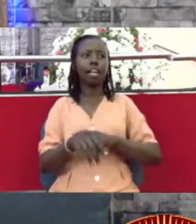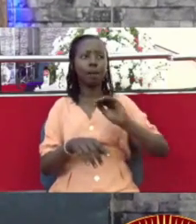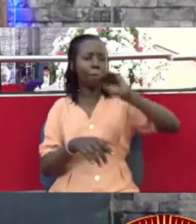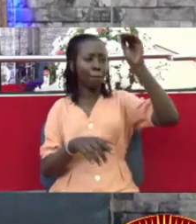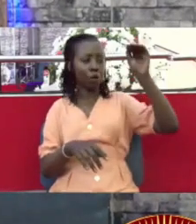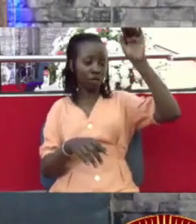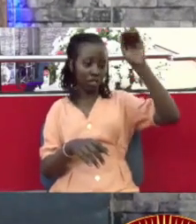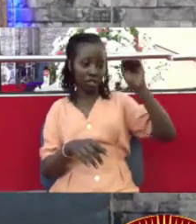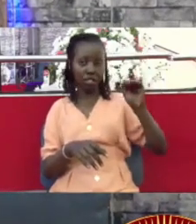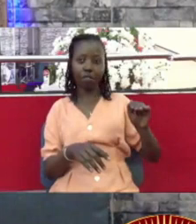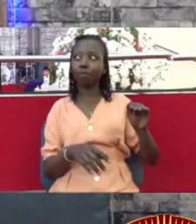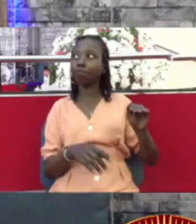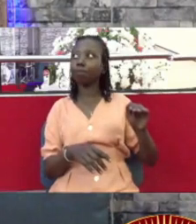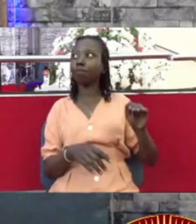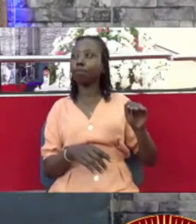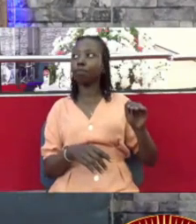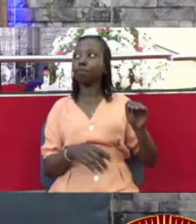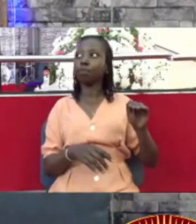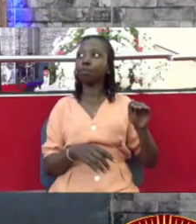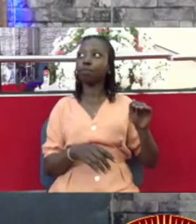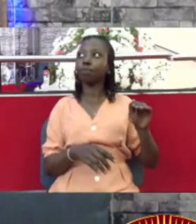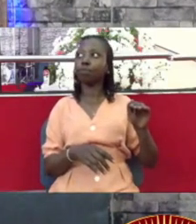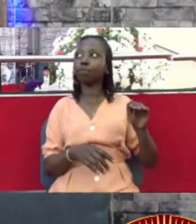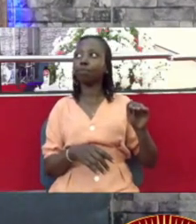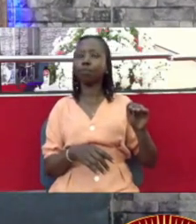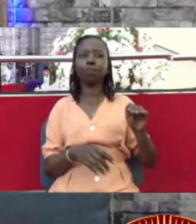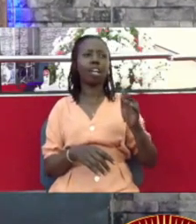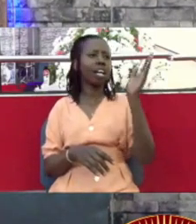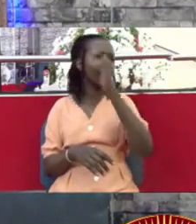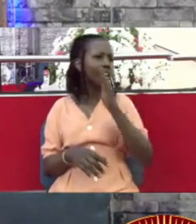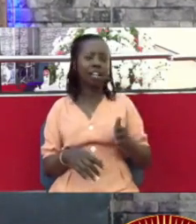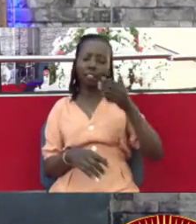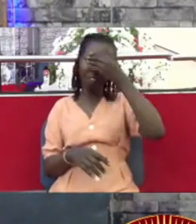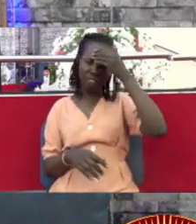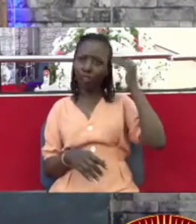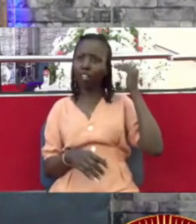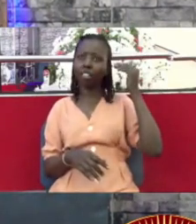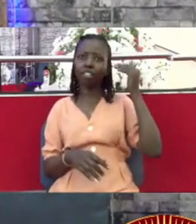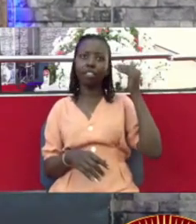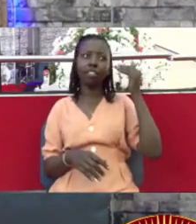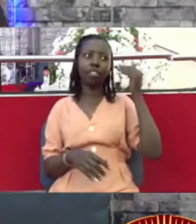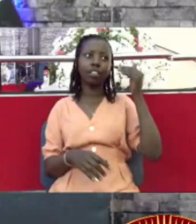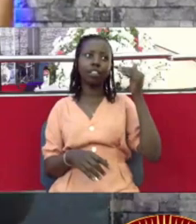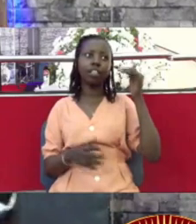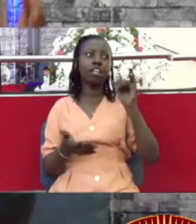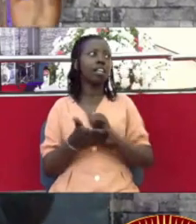ya kwamba tunapoweza kuharibu zile milima we should never forget tusikaweze kusahau that